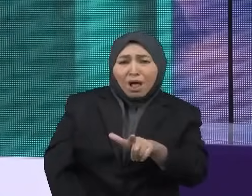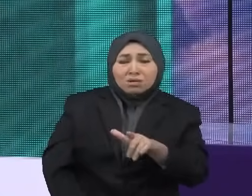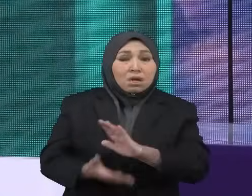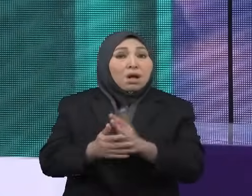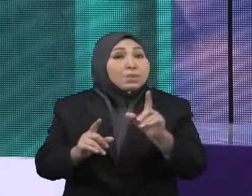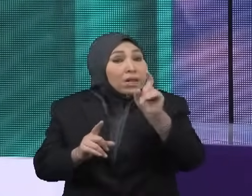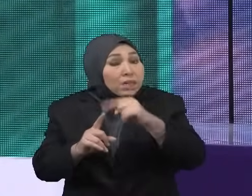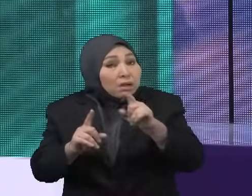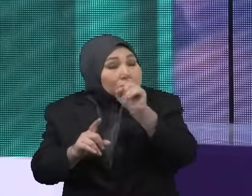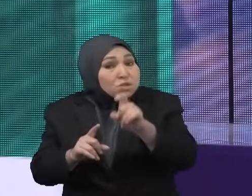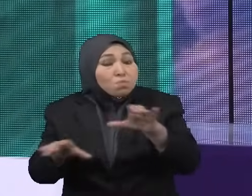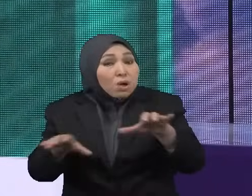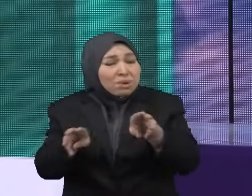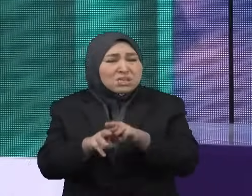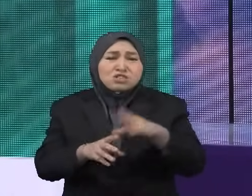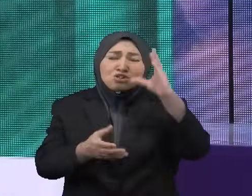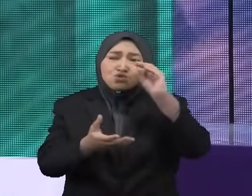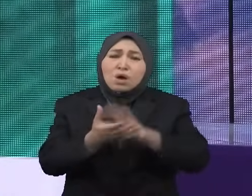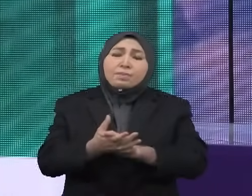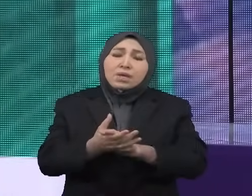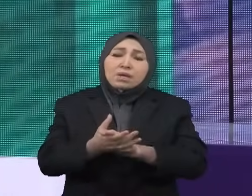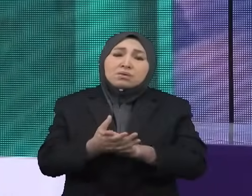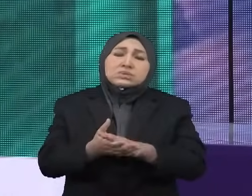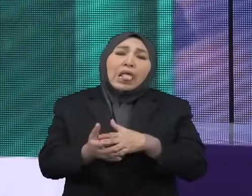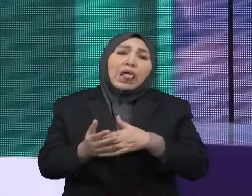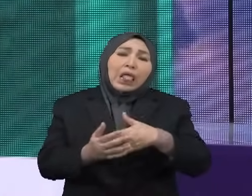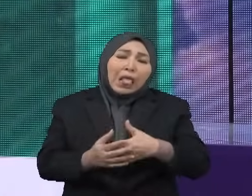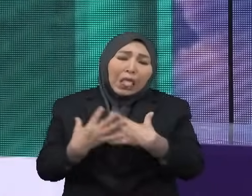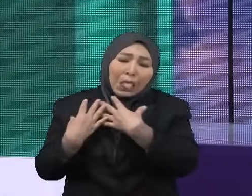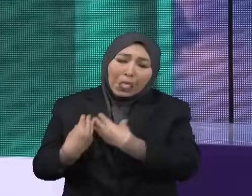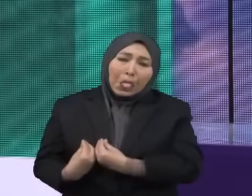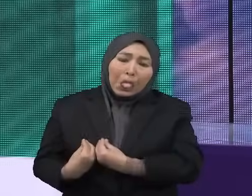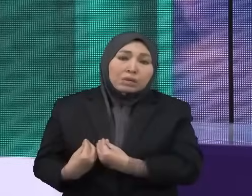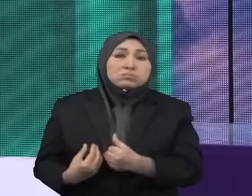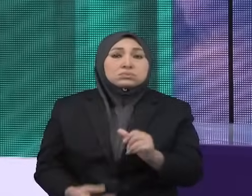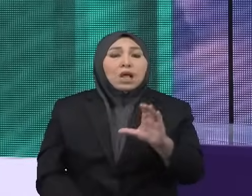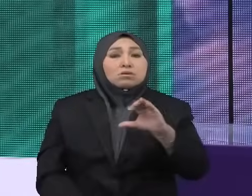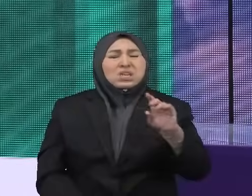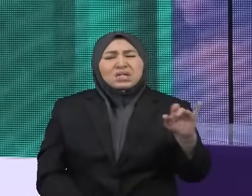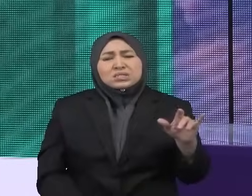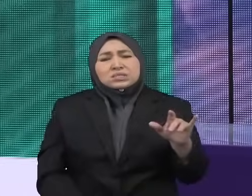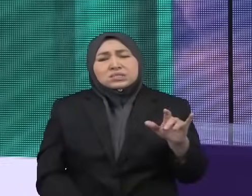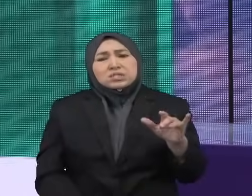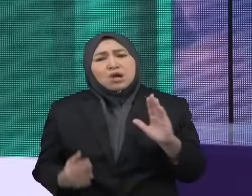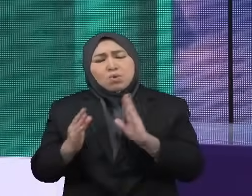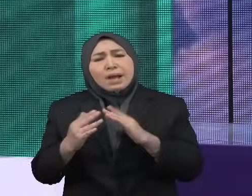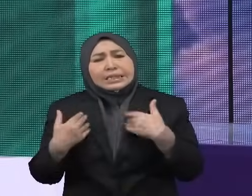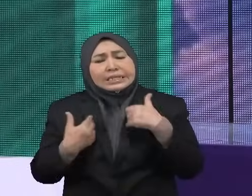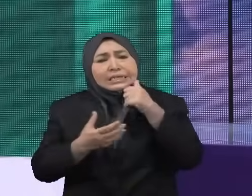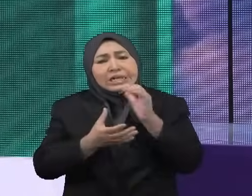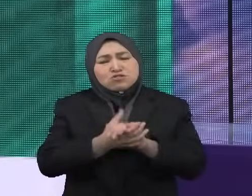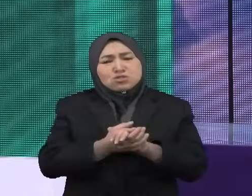buat begitu, akhirnya orang-orang yang si suami ni pun terkesan, dan akhirnya si suami ni pun, kat rumah ada